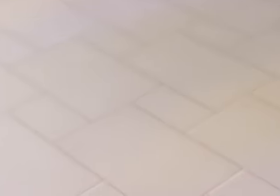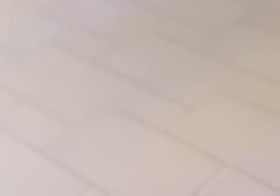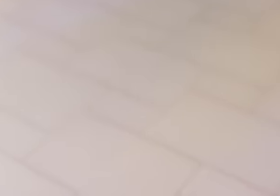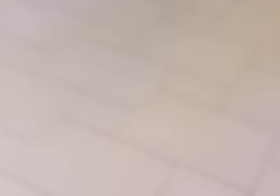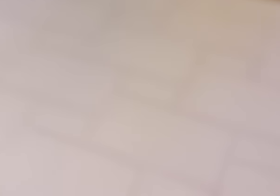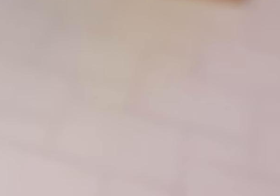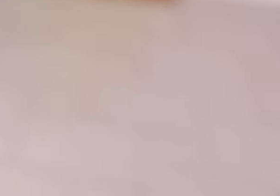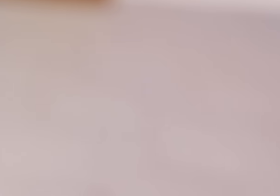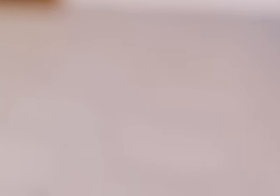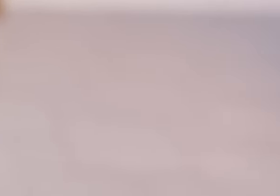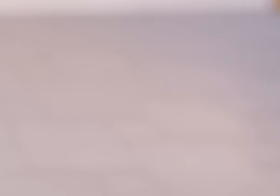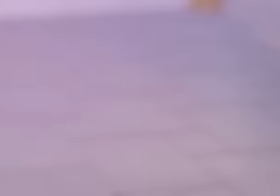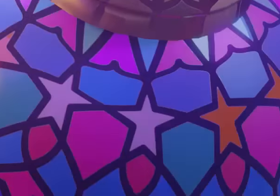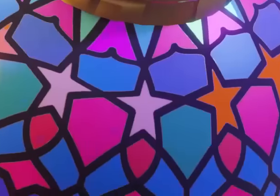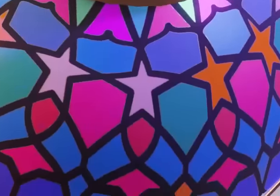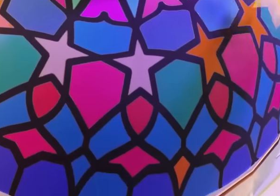hujjatai